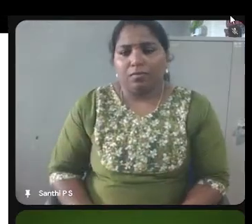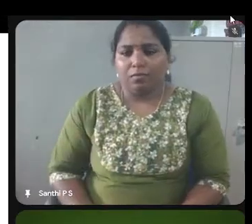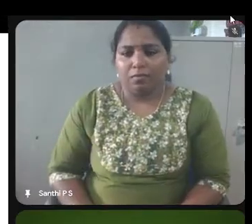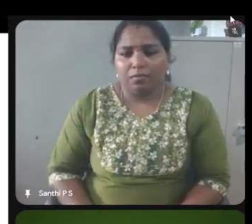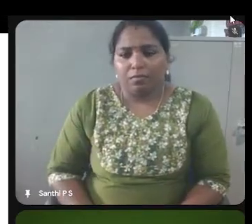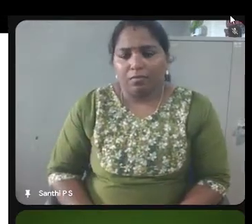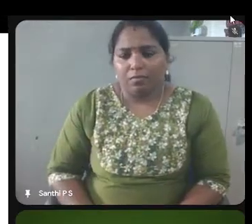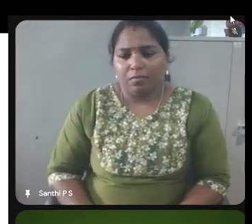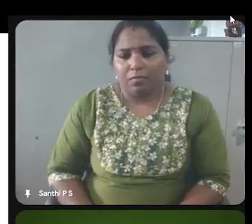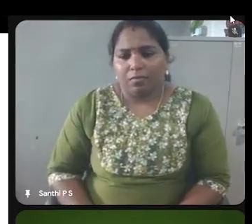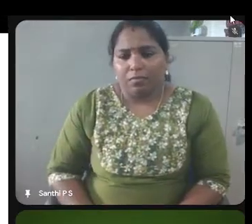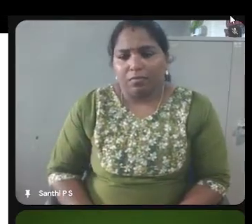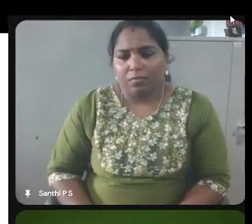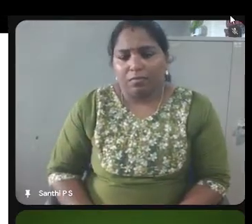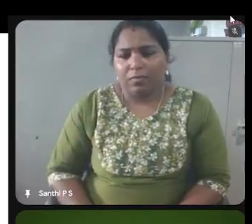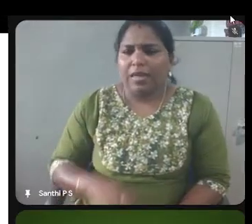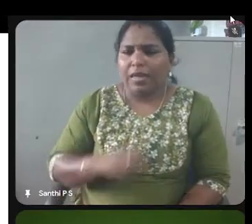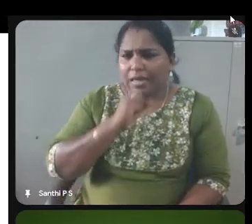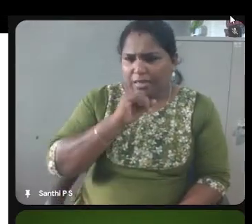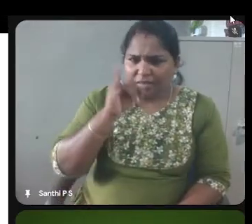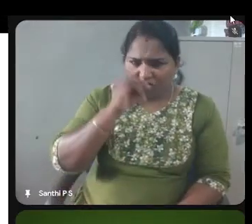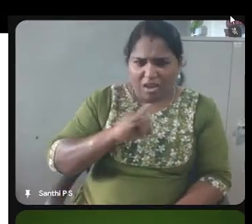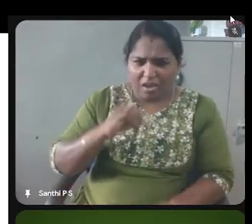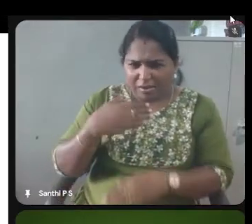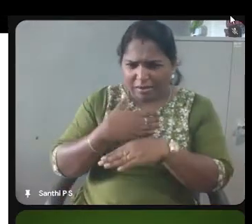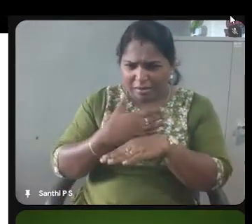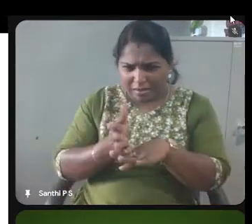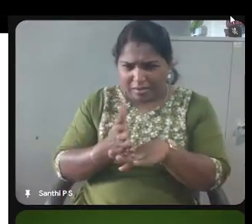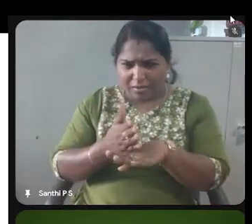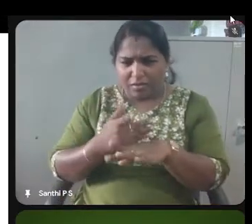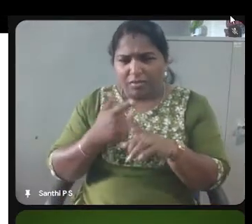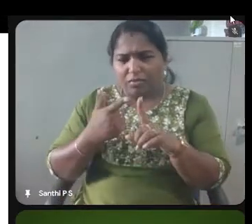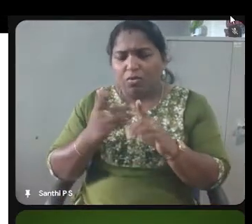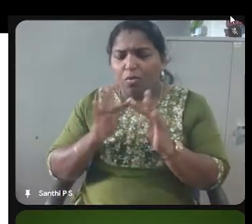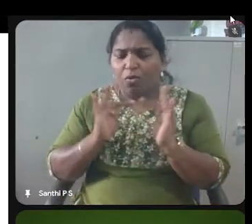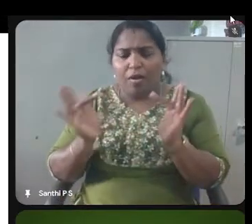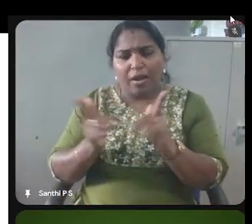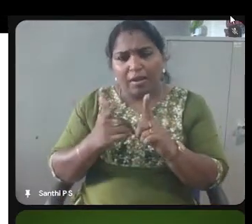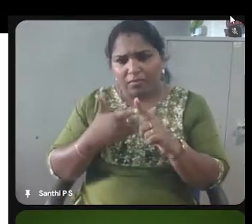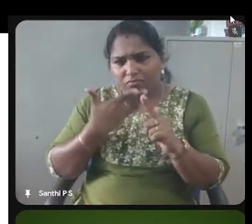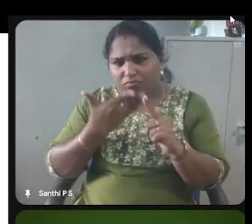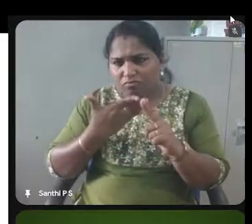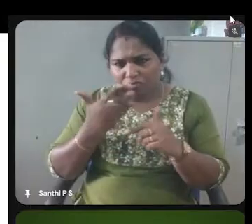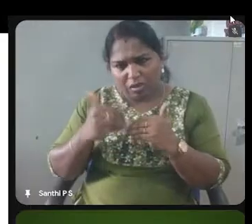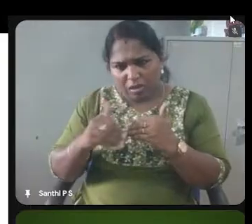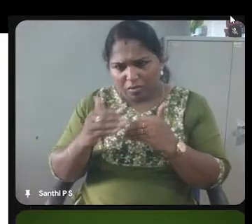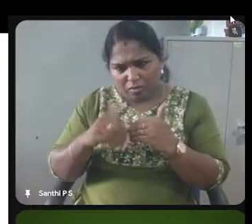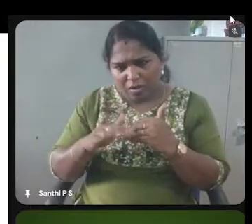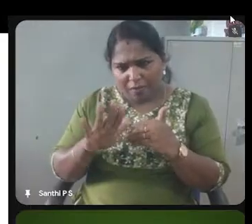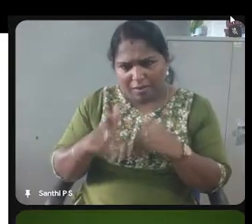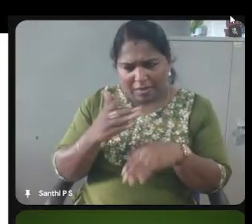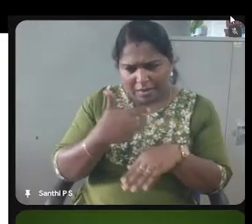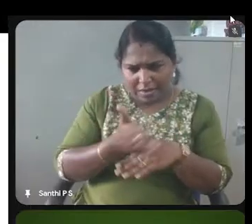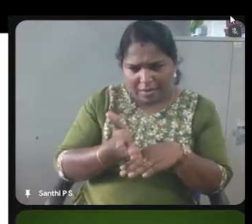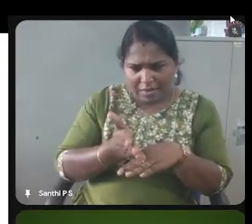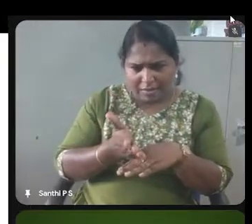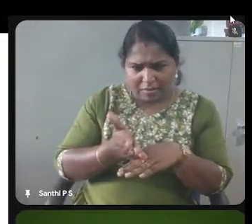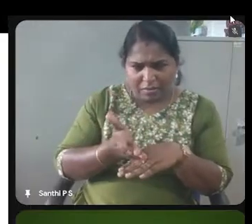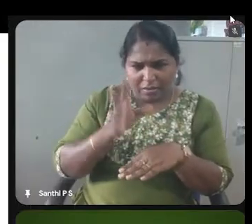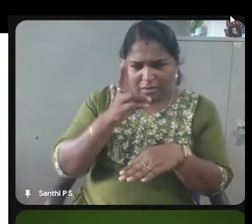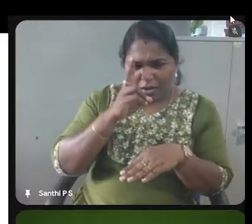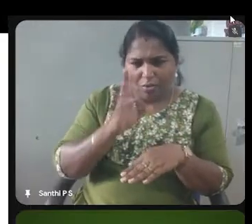ഇത് 6 വയസ്സ് ലേറ്റ് ആണോ തെറാപ്പിക്ക്, അതോ ഇത് കണ്ടിന്യൂ ചെയ്യാമോ? ഓൺലൈൻ ആണെങ്കിലും നമുക്ക് 6 വയസ്സെന്ന് പറയുന്ന ലേറ്റ് ആണോ എന്ന് എനിക്കൊരു